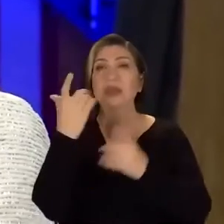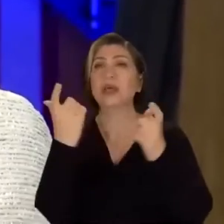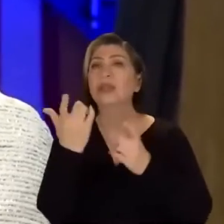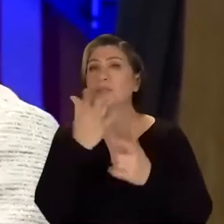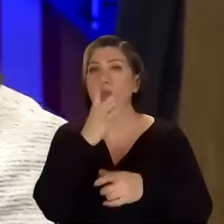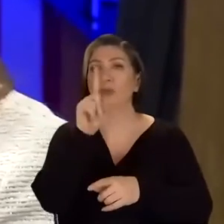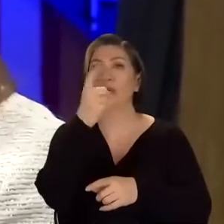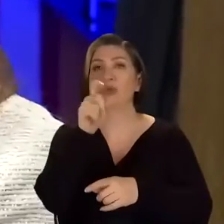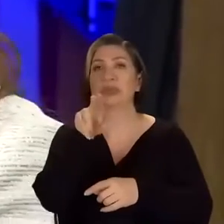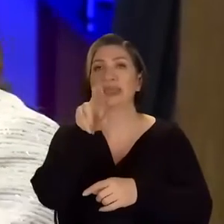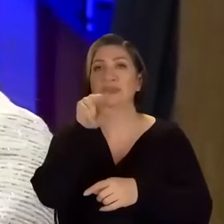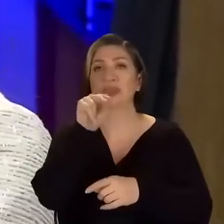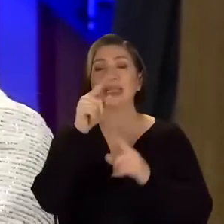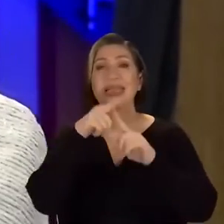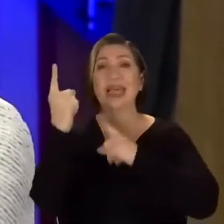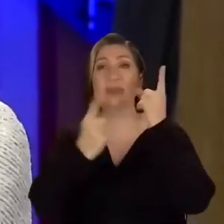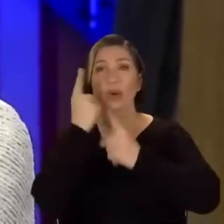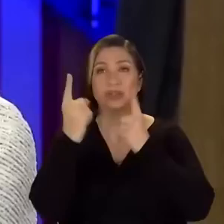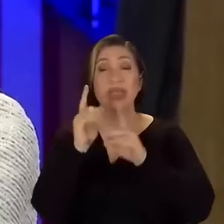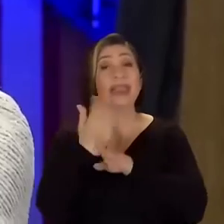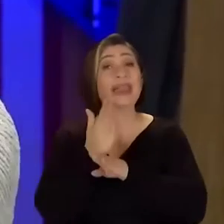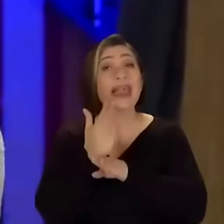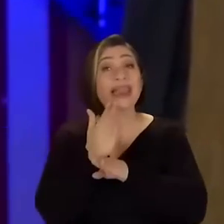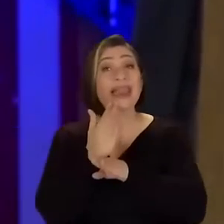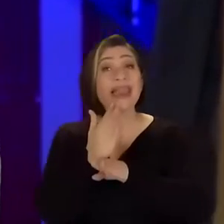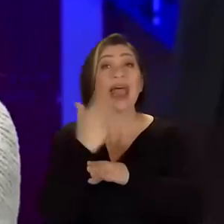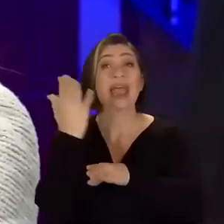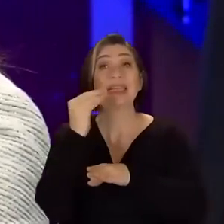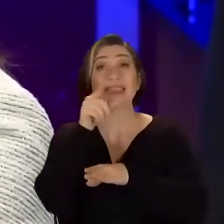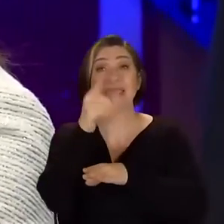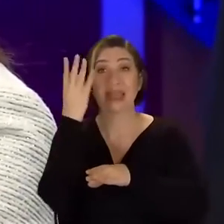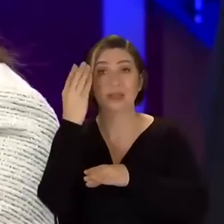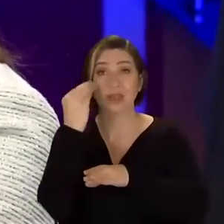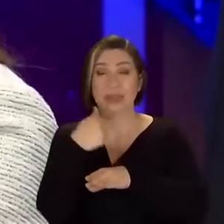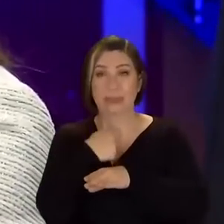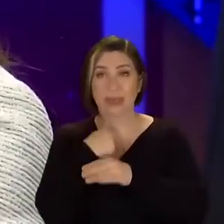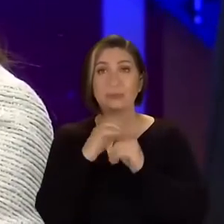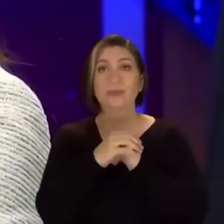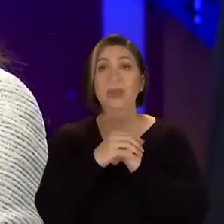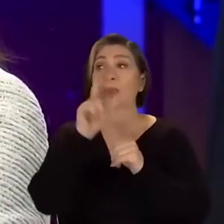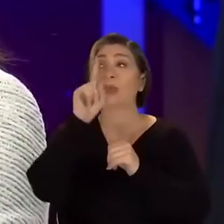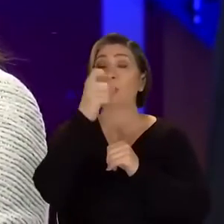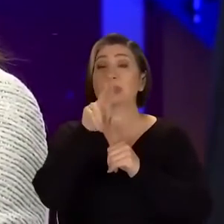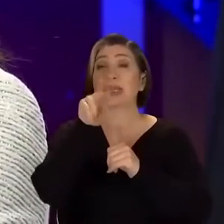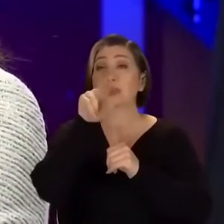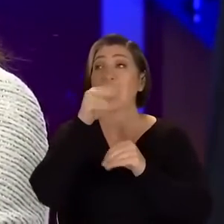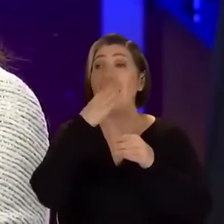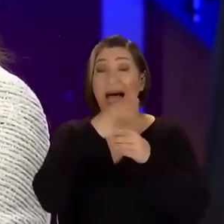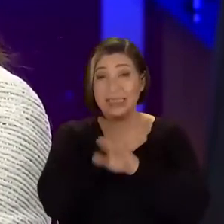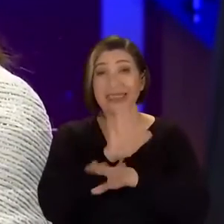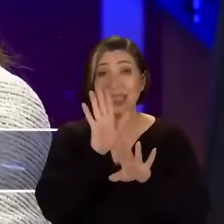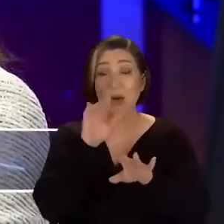musunuz? 1970'lerde teknoloji. Neden? Şimdi en iyi siz anlayacaksınız beni. 1970'ler aslında